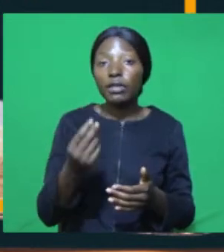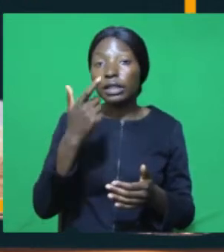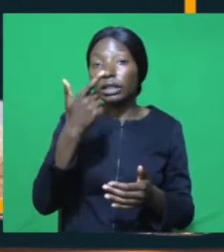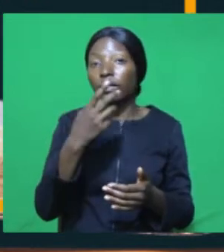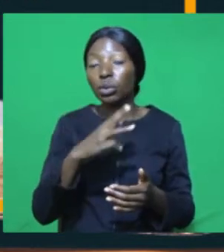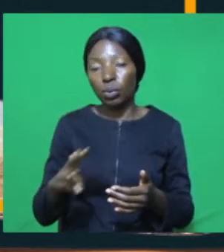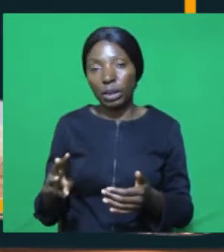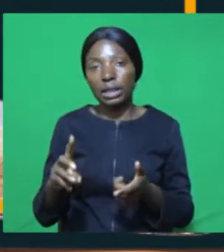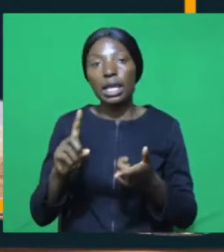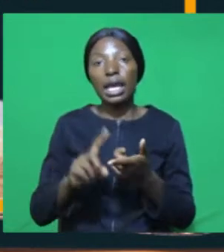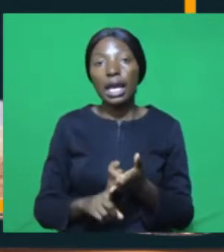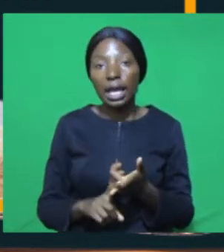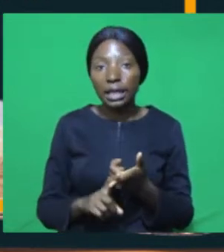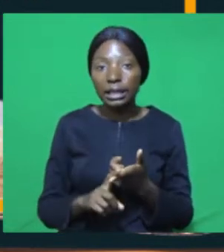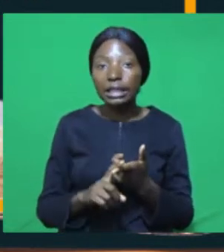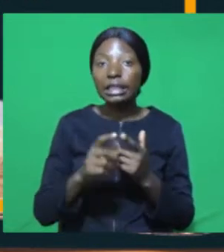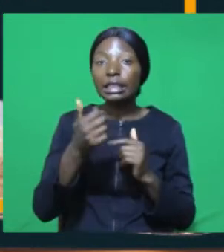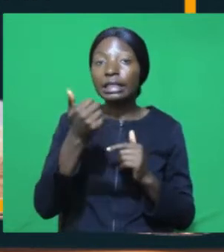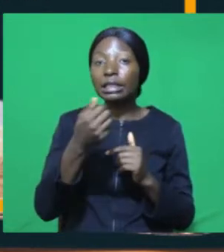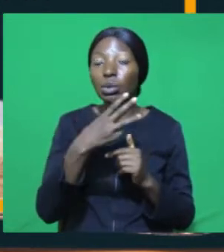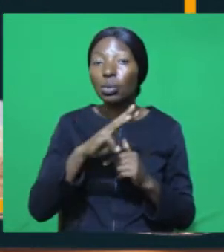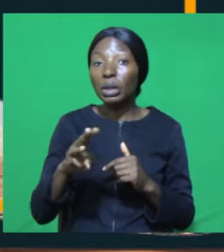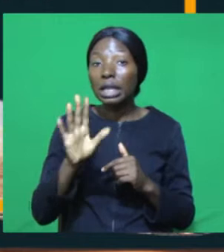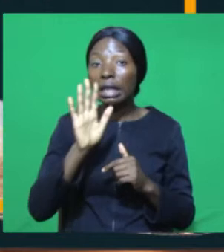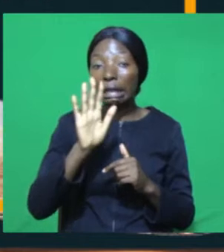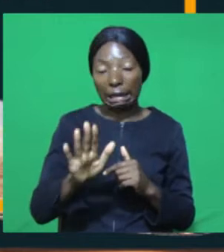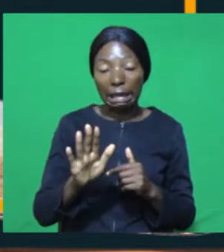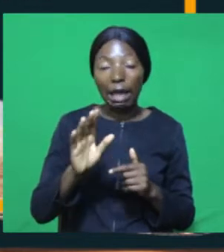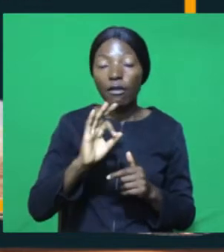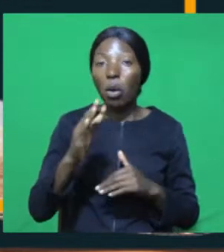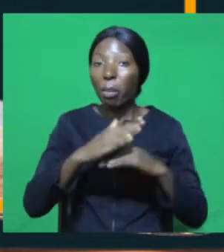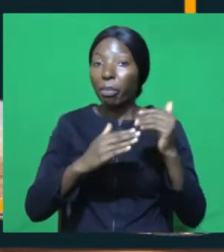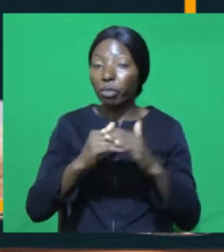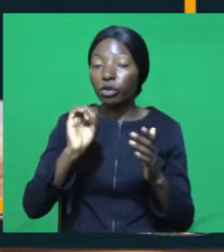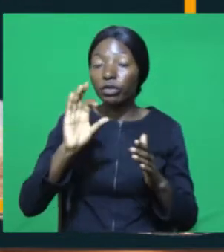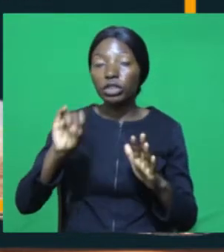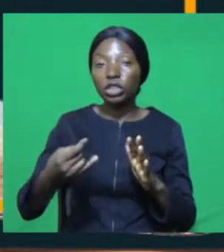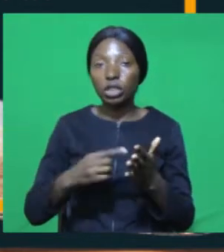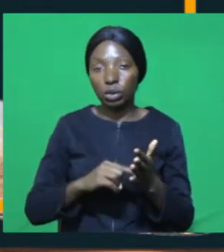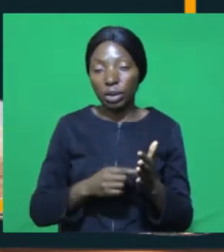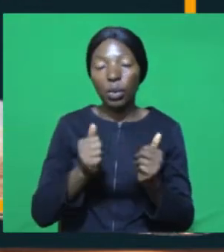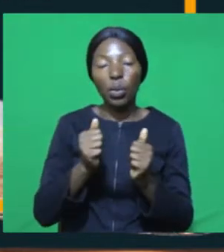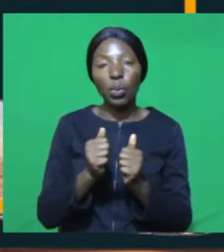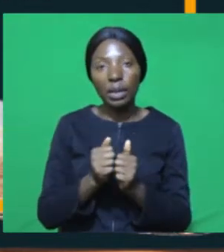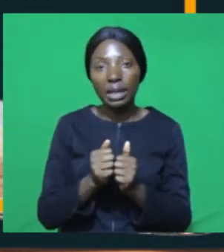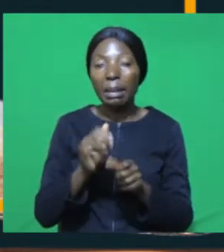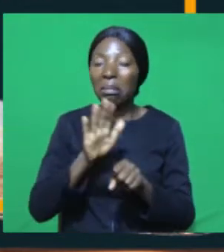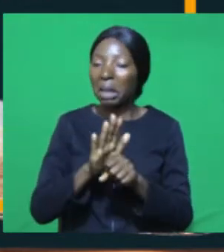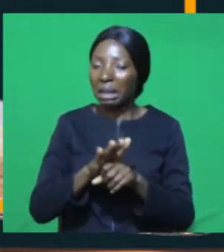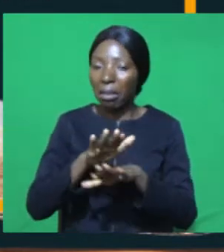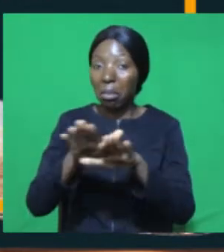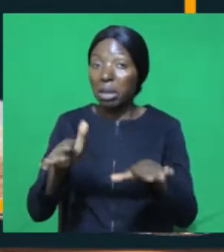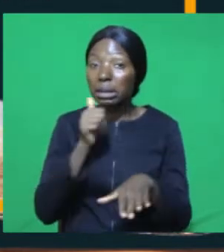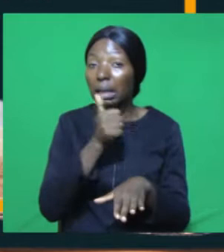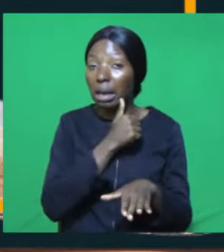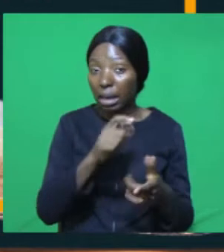nomwe. Uye viki dzine makumi matanhatu nembiri dzichavapo dzokuvakwa kwaro riine nzvimbo mhami nemigero,